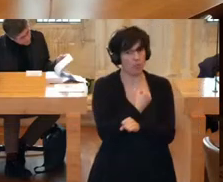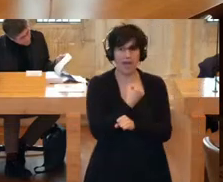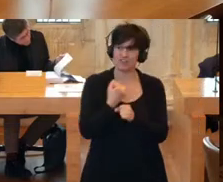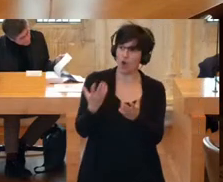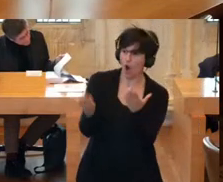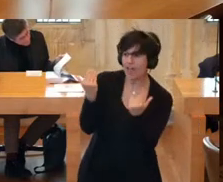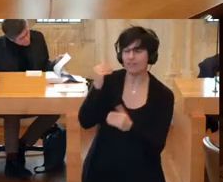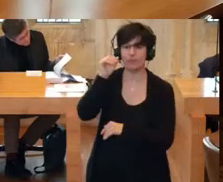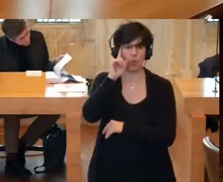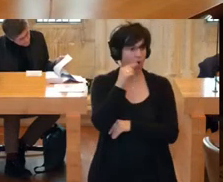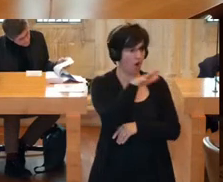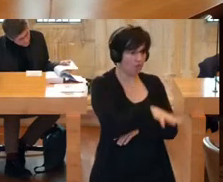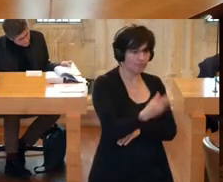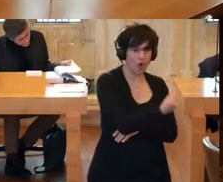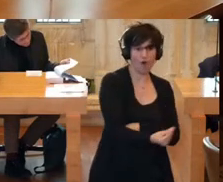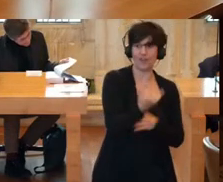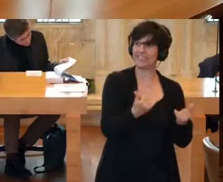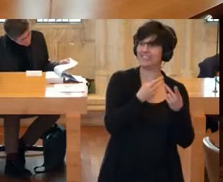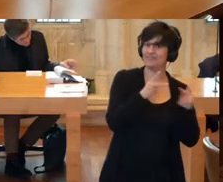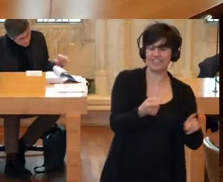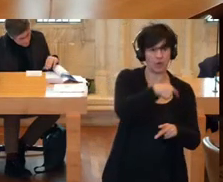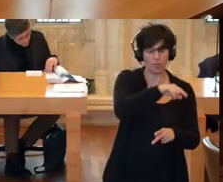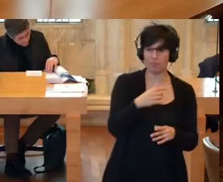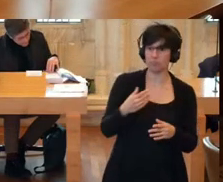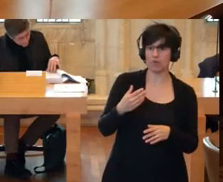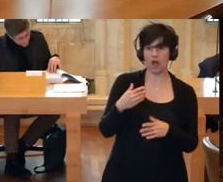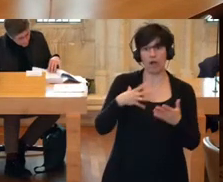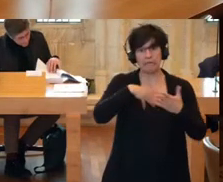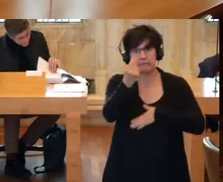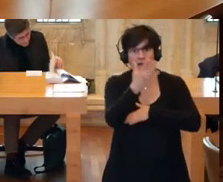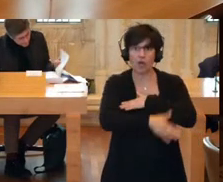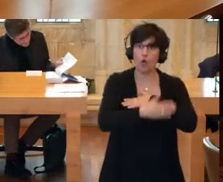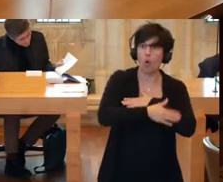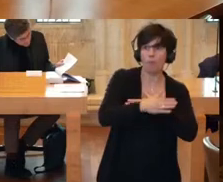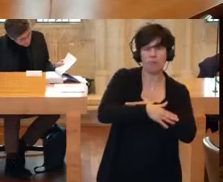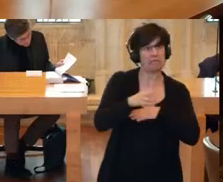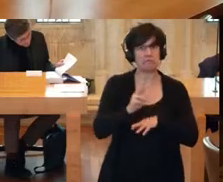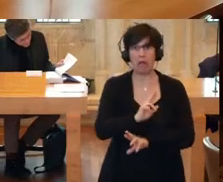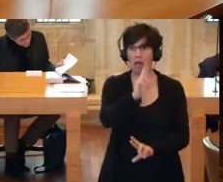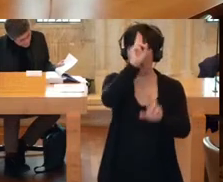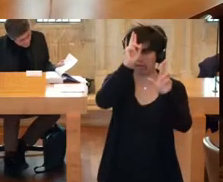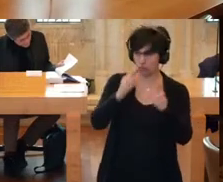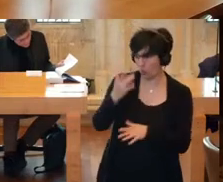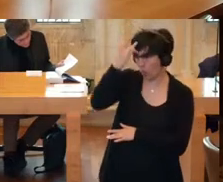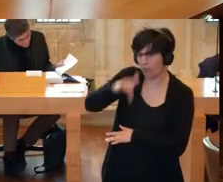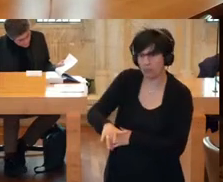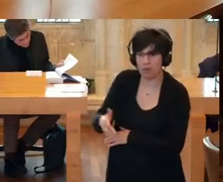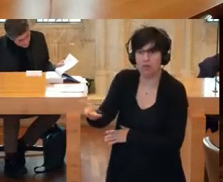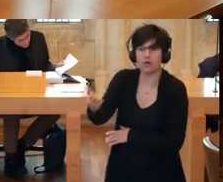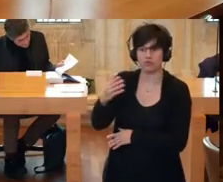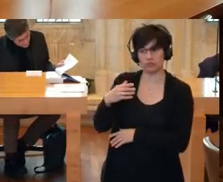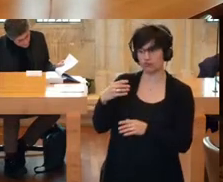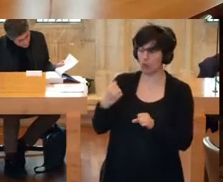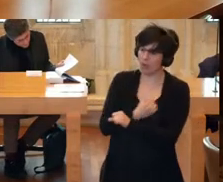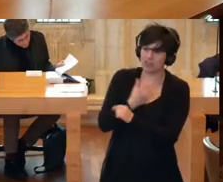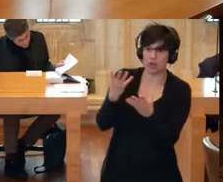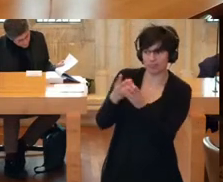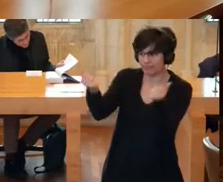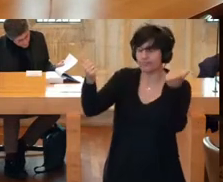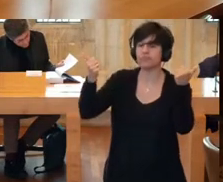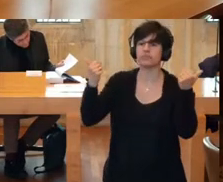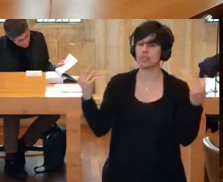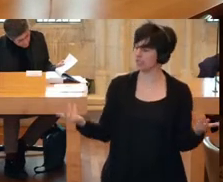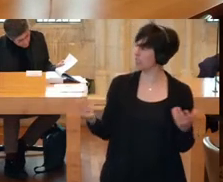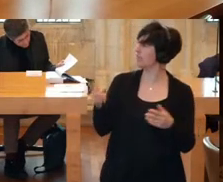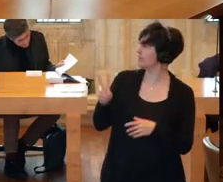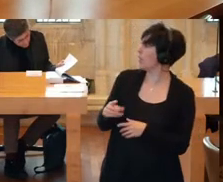occasion pour bon nombre des enfants de notre ville de voir ces animaux domestiques en vrai. Il est dommage que la réflexion autour du bien-être animal, et elle est plus que